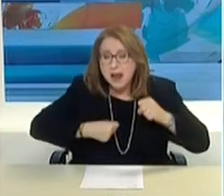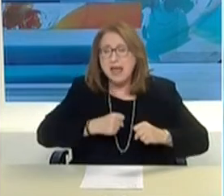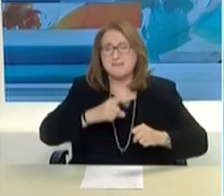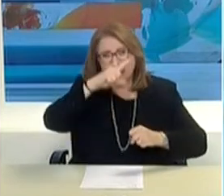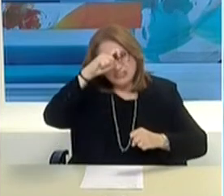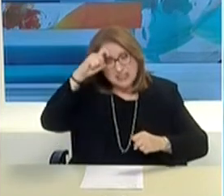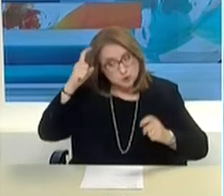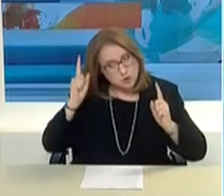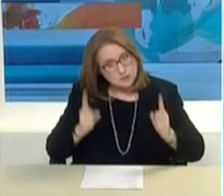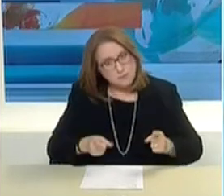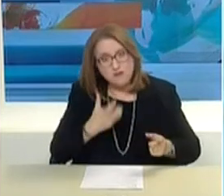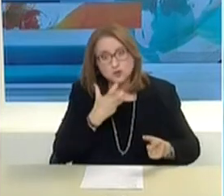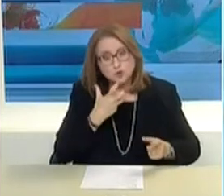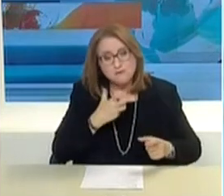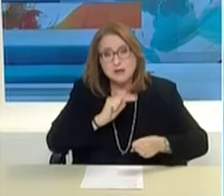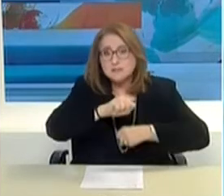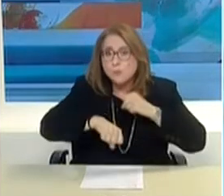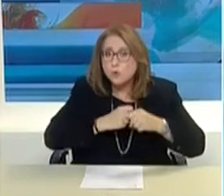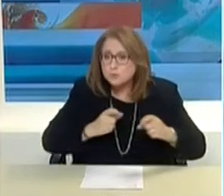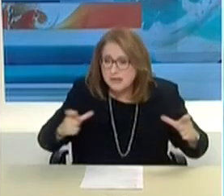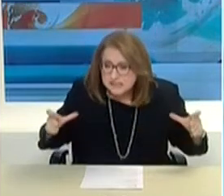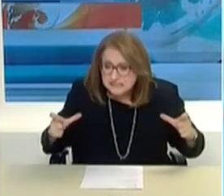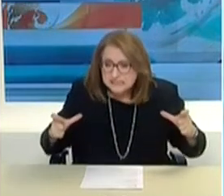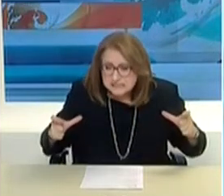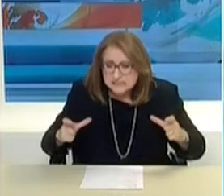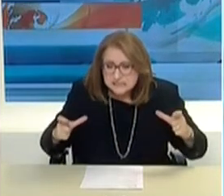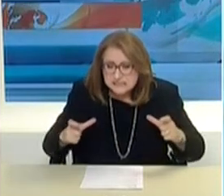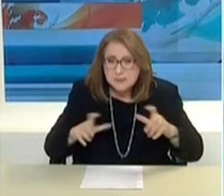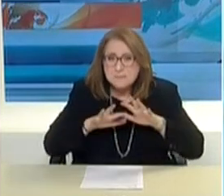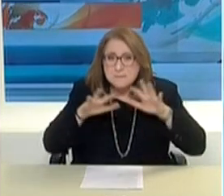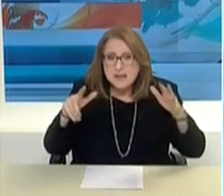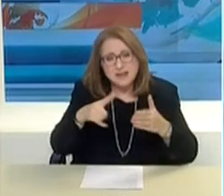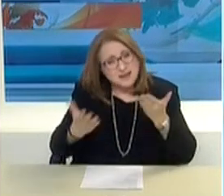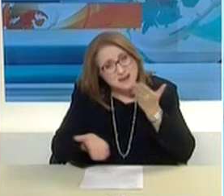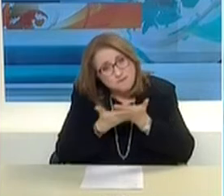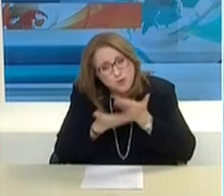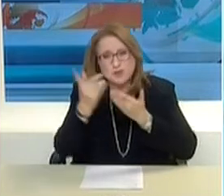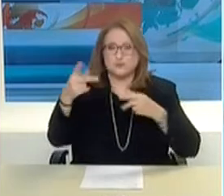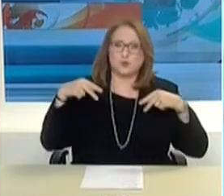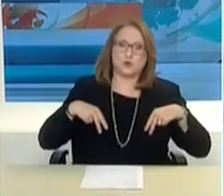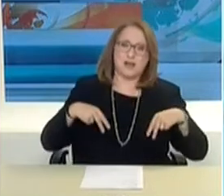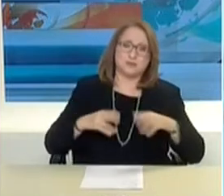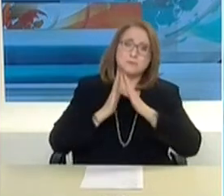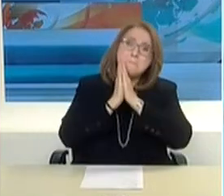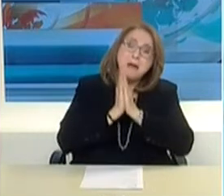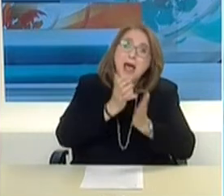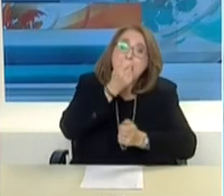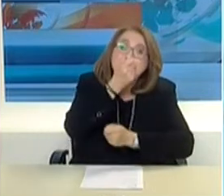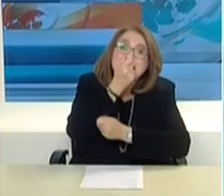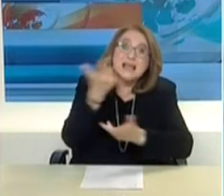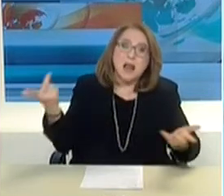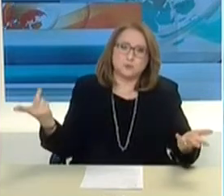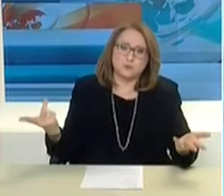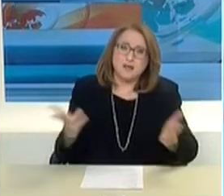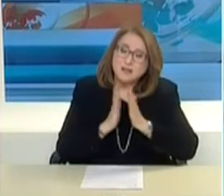περιορίσει τη διάδοση του ιού και να αποτρέψει μια εγχώρια πανδημία. Ας τον βοηθήσουμε επιτέλους και ας καταλάβουμε ότι στη σημερινή